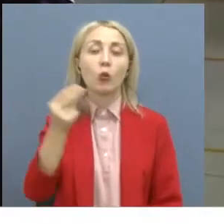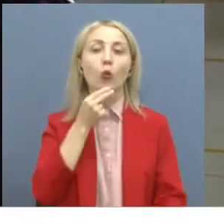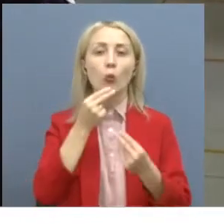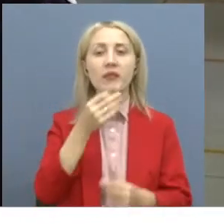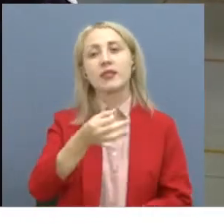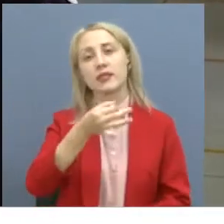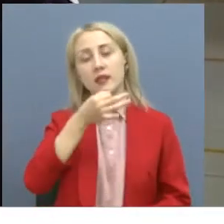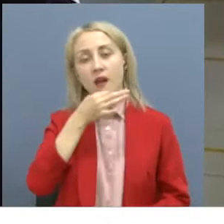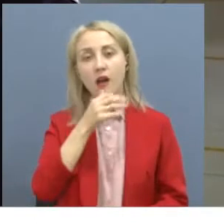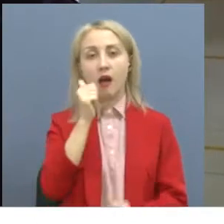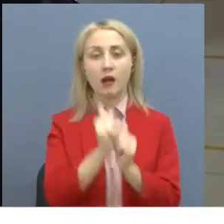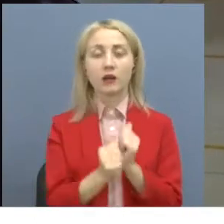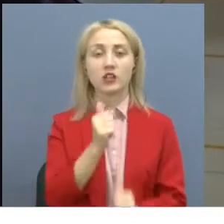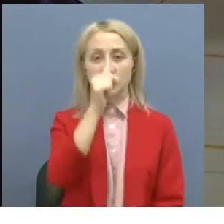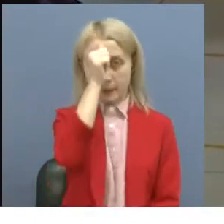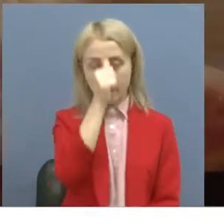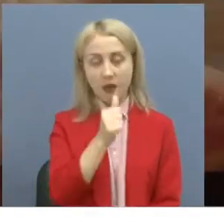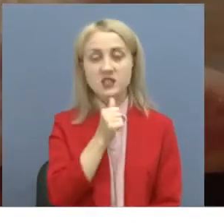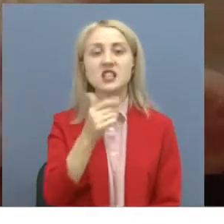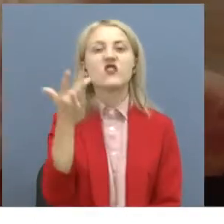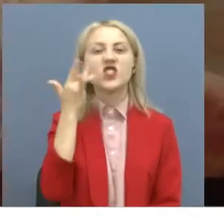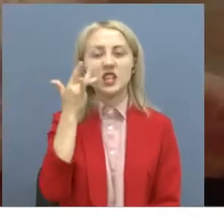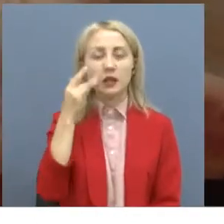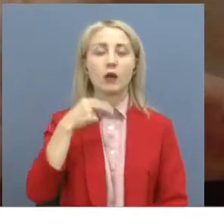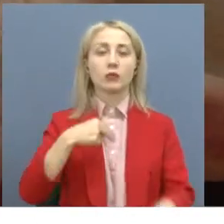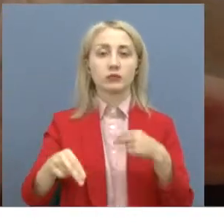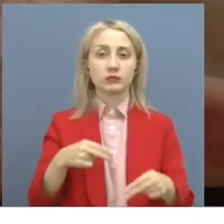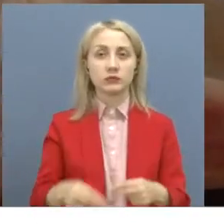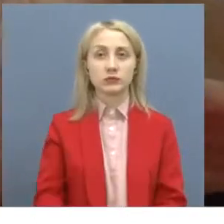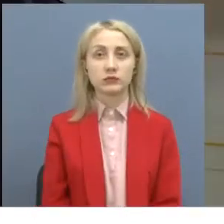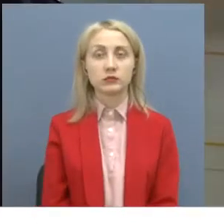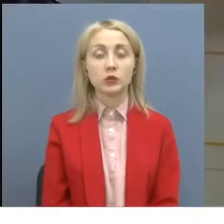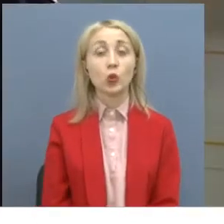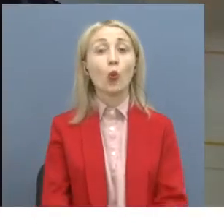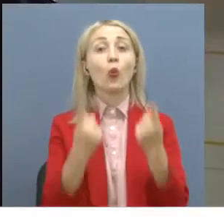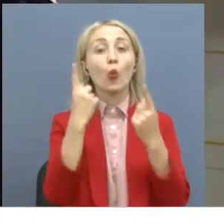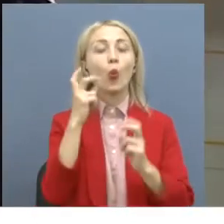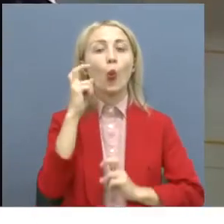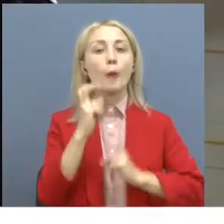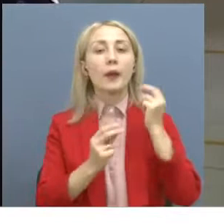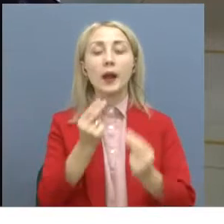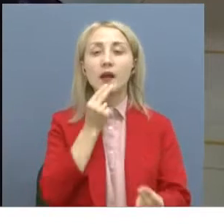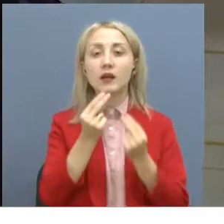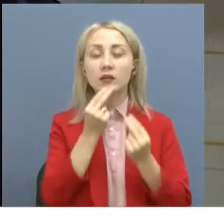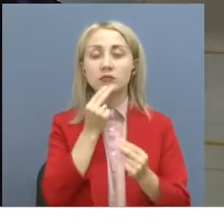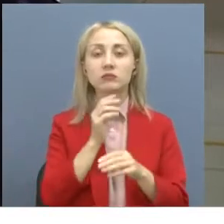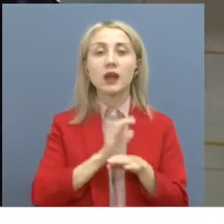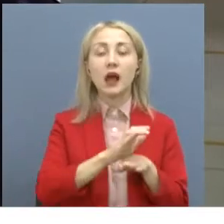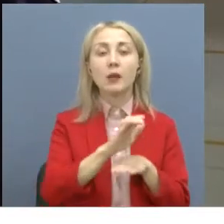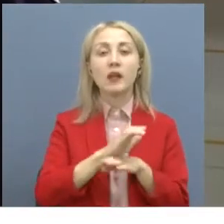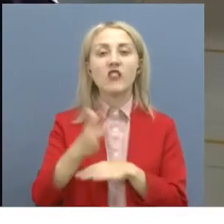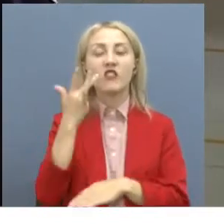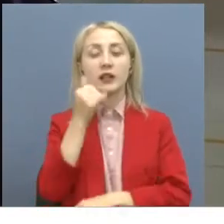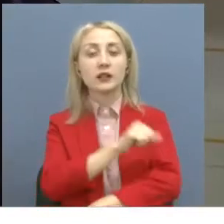білесіз бе, өзіміздің де құс етіміз сатылатынын білесіз бе? Білем, білем, білем. Ақбұлақ дегенді көрім, телеком, сосын тағы да